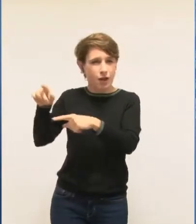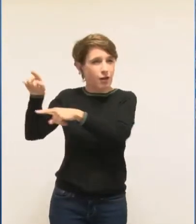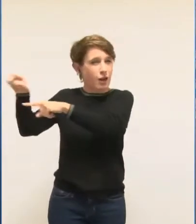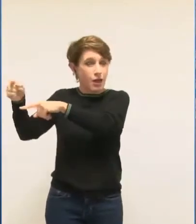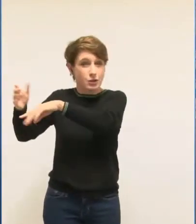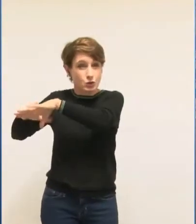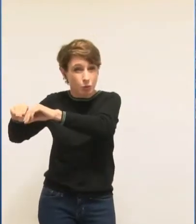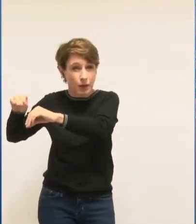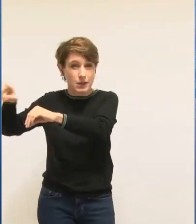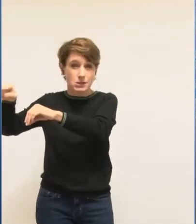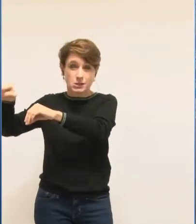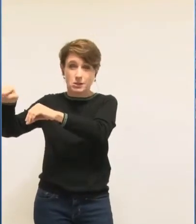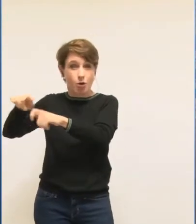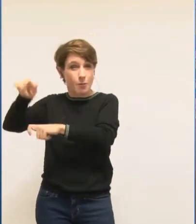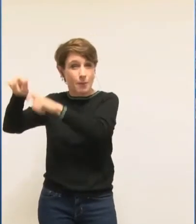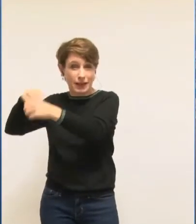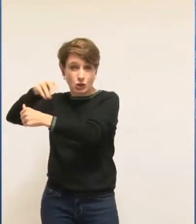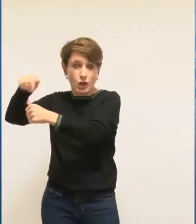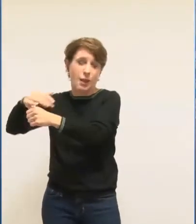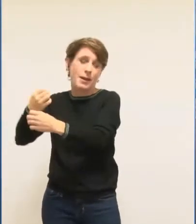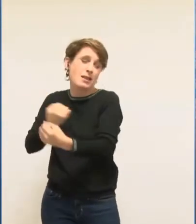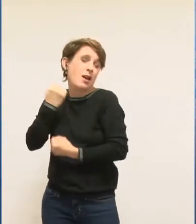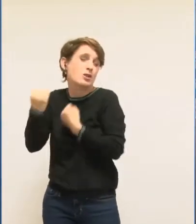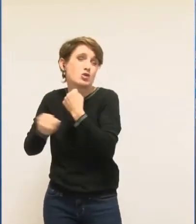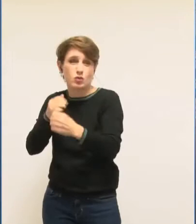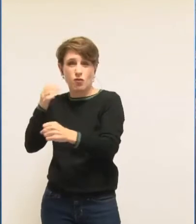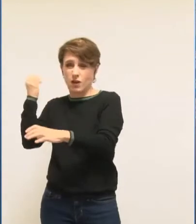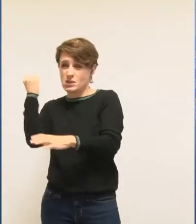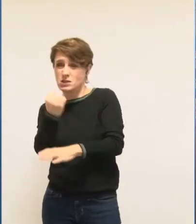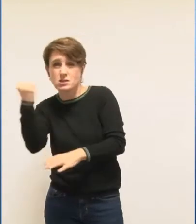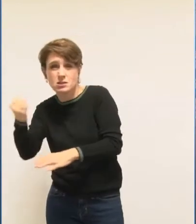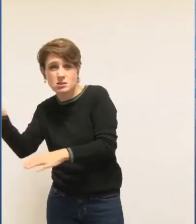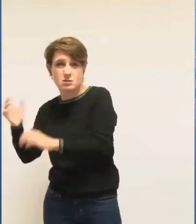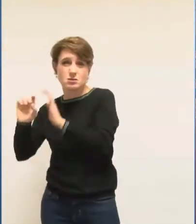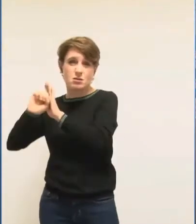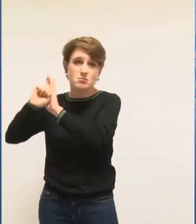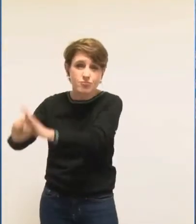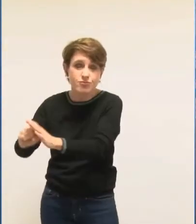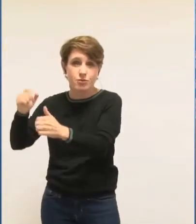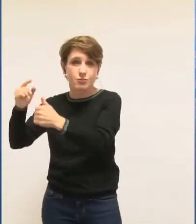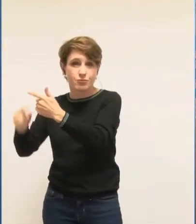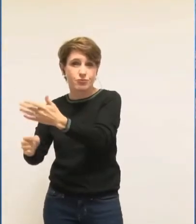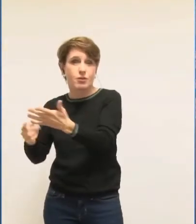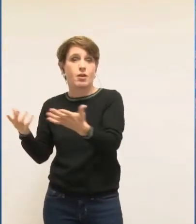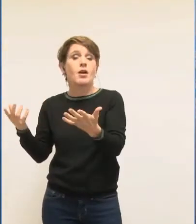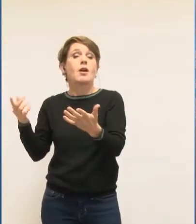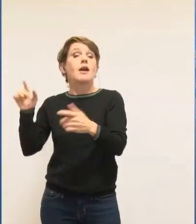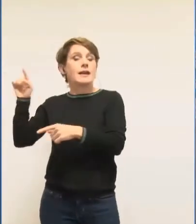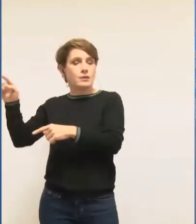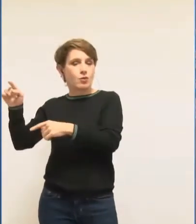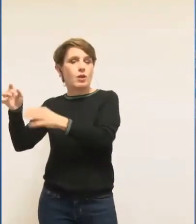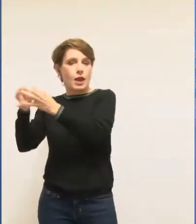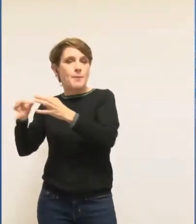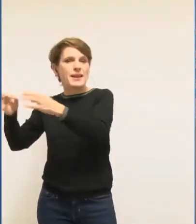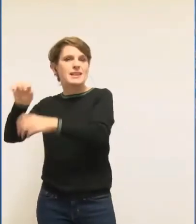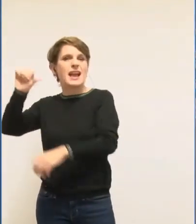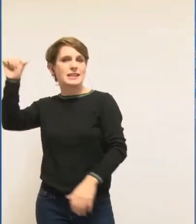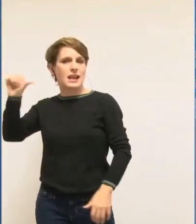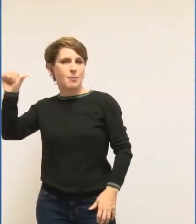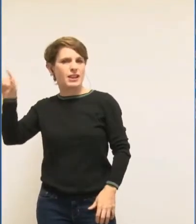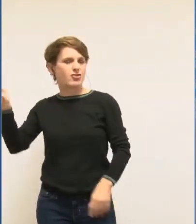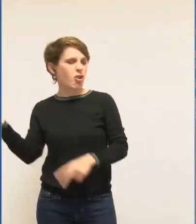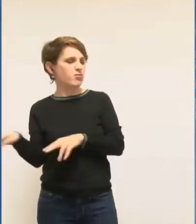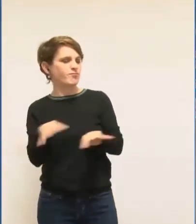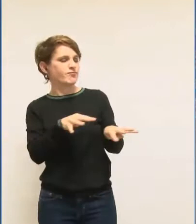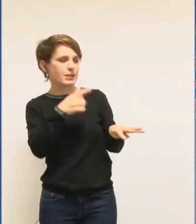innommables. Comme ils étaient considérés comme des citoyens de seconde zone, l'administration azérie maintenait les Arméniens dans un